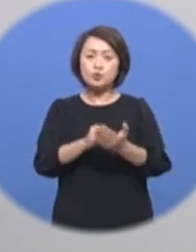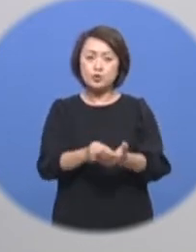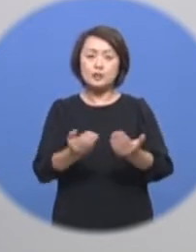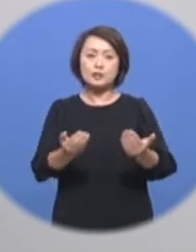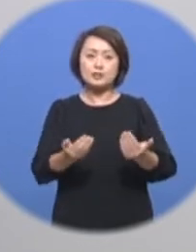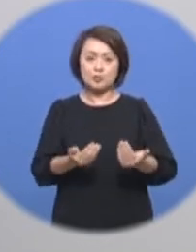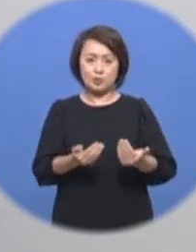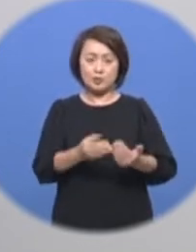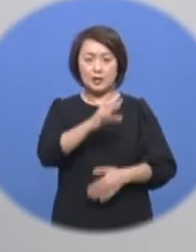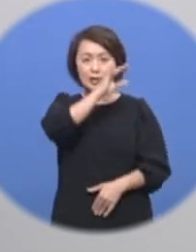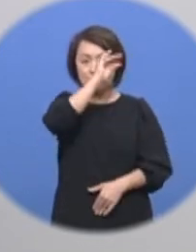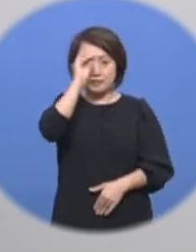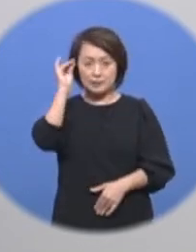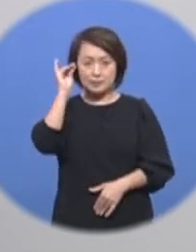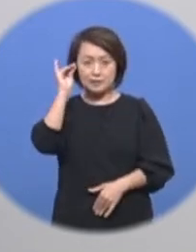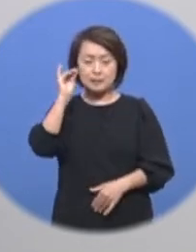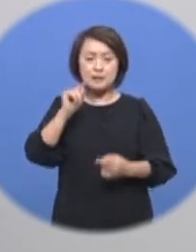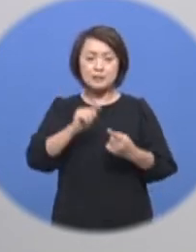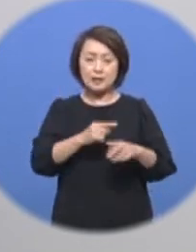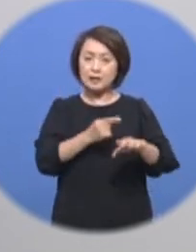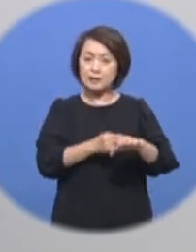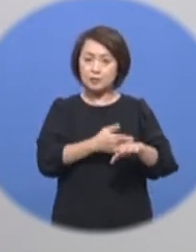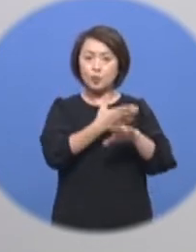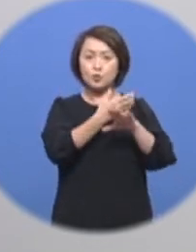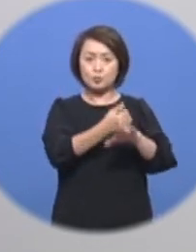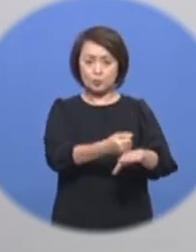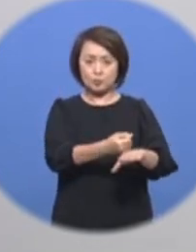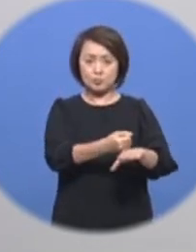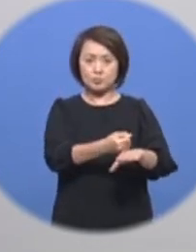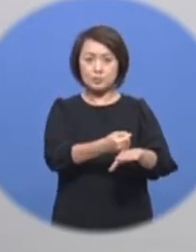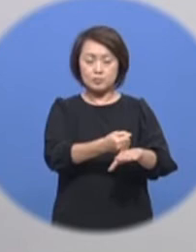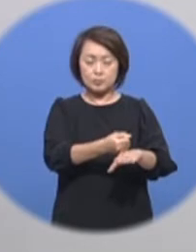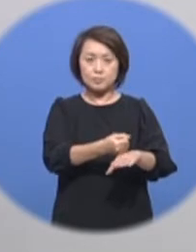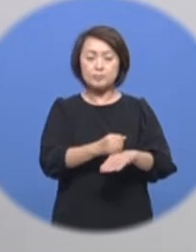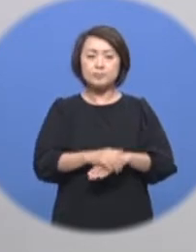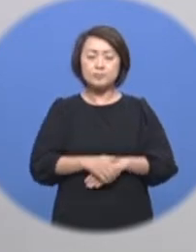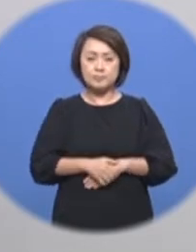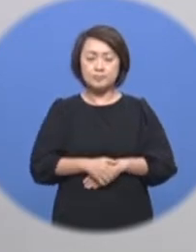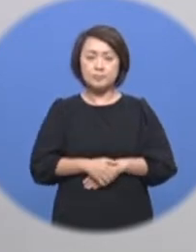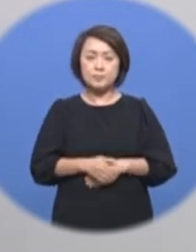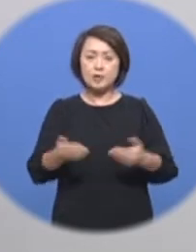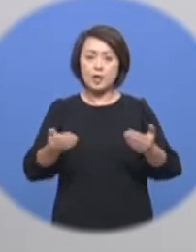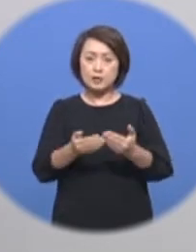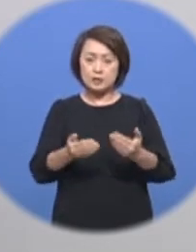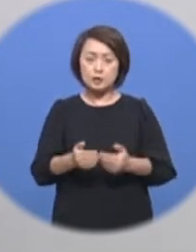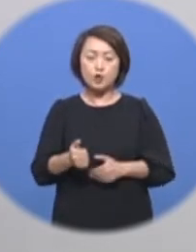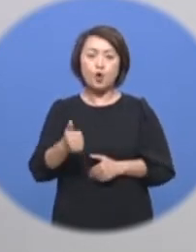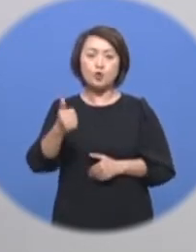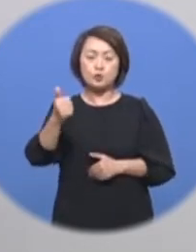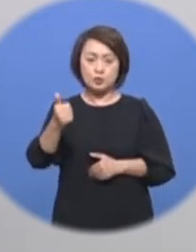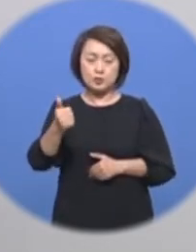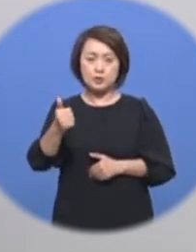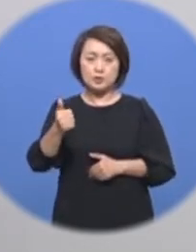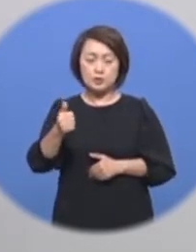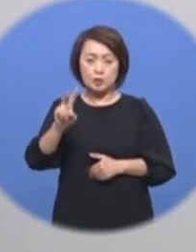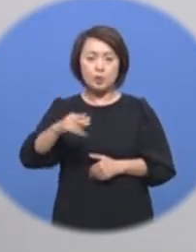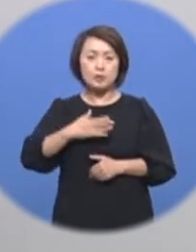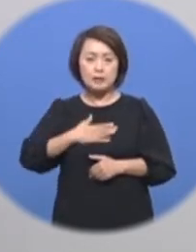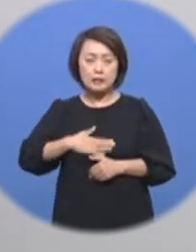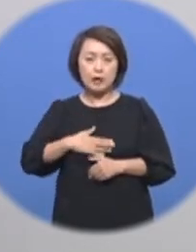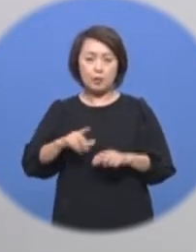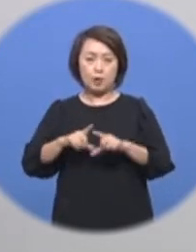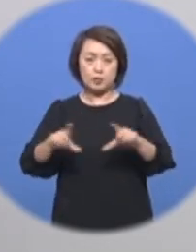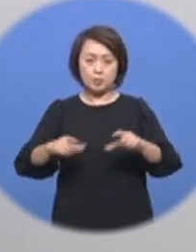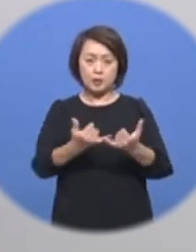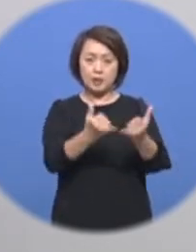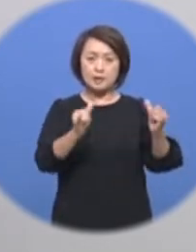な知識や技能の習得、それから事業主のご理解はもちろんですけども、